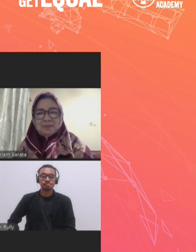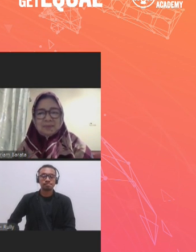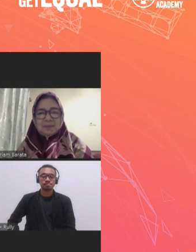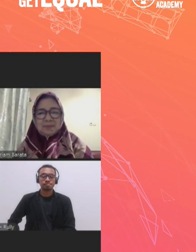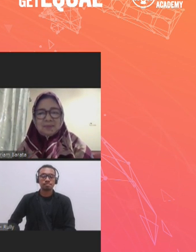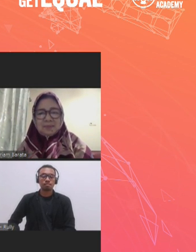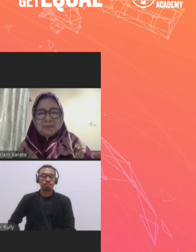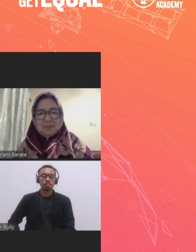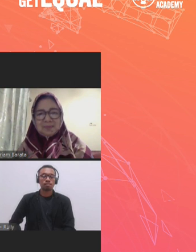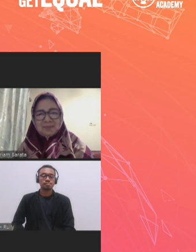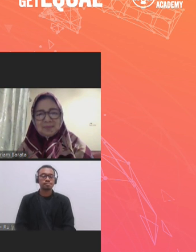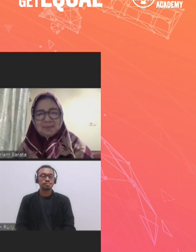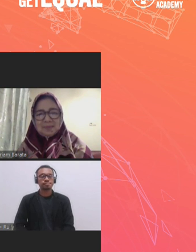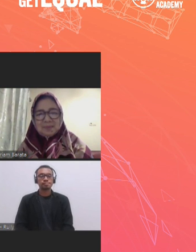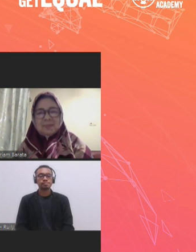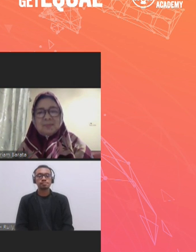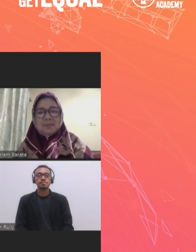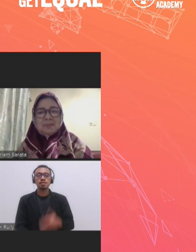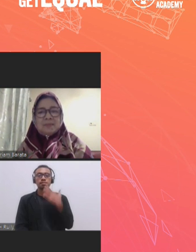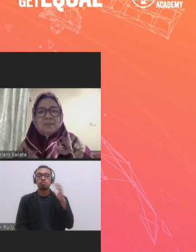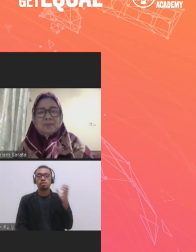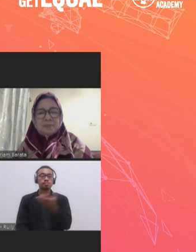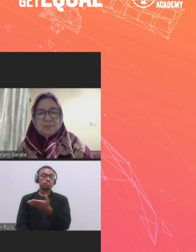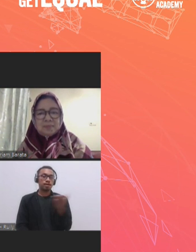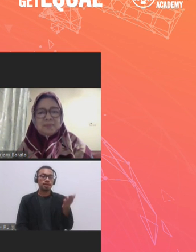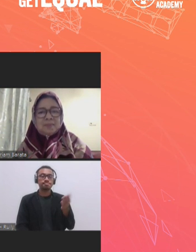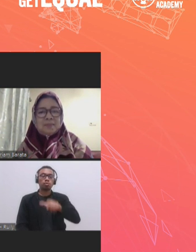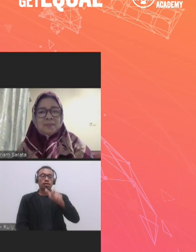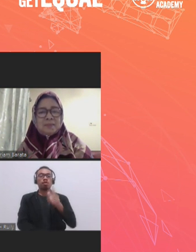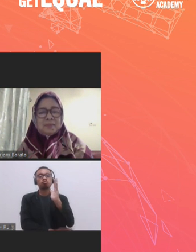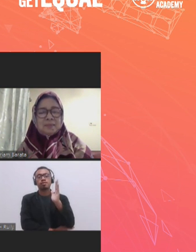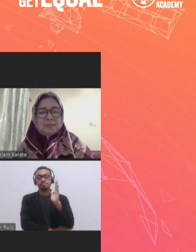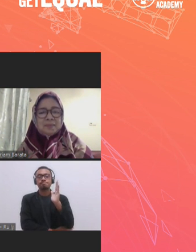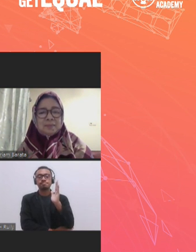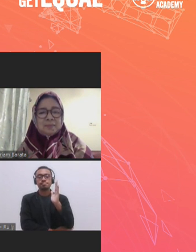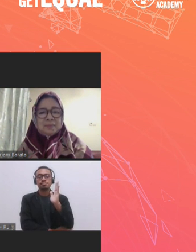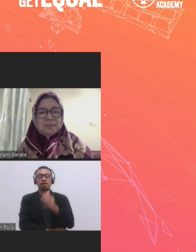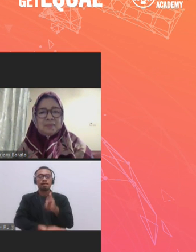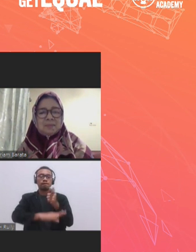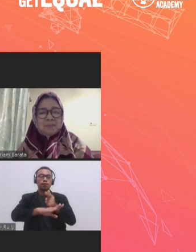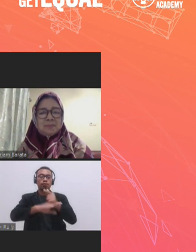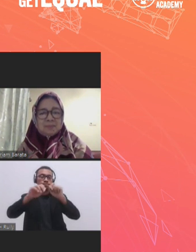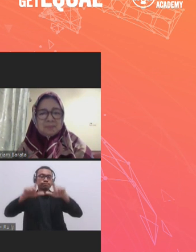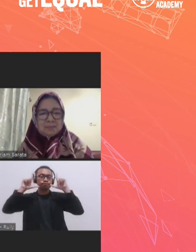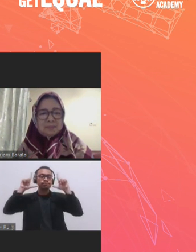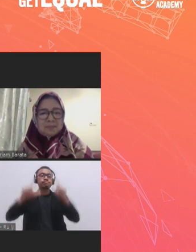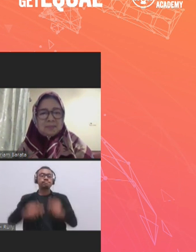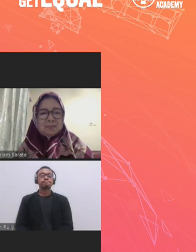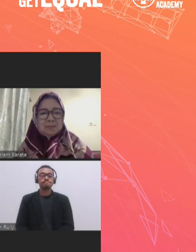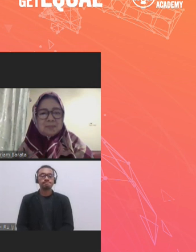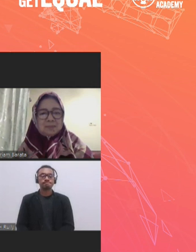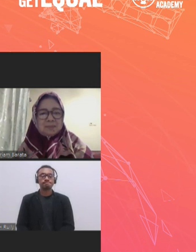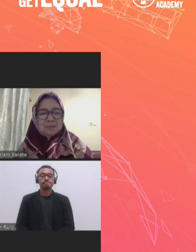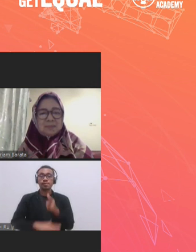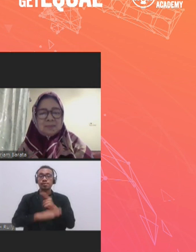Oke, selamat sore kepada para pembicara sekalian. Boleh mulai dibuka untuk videonya supaya kita